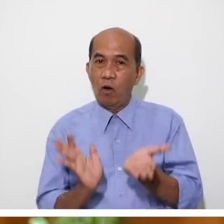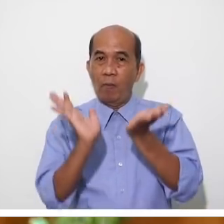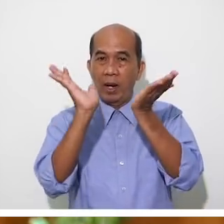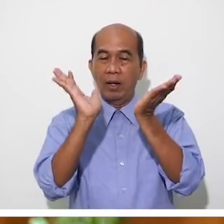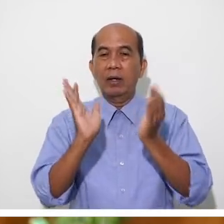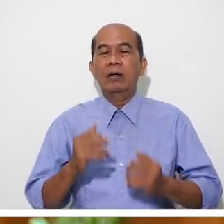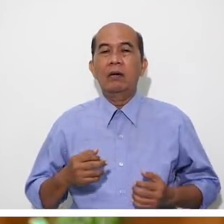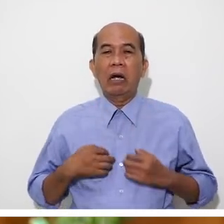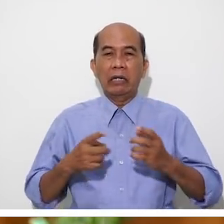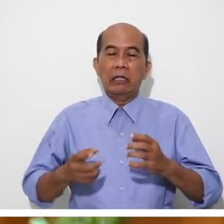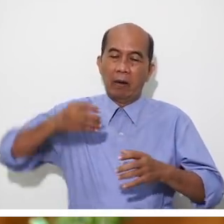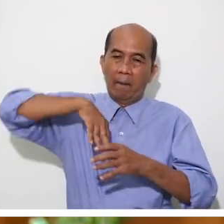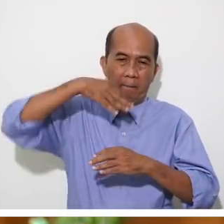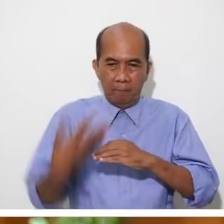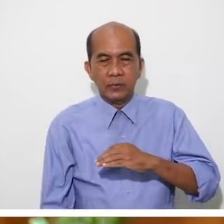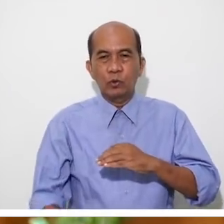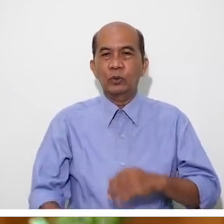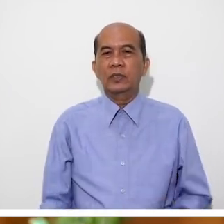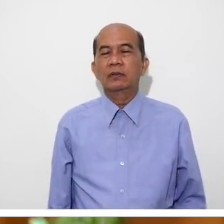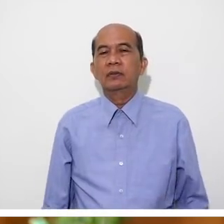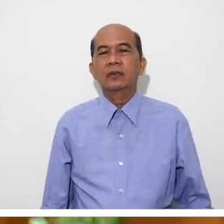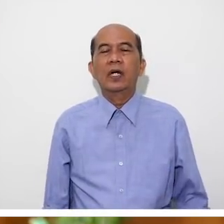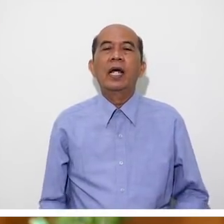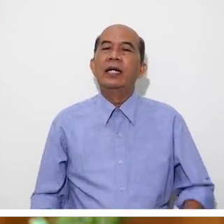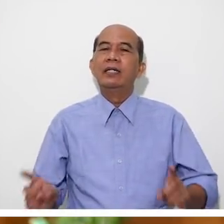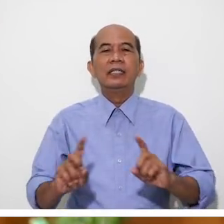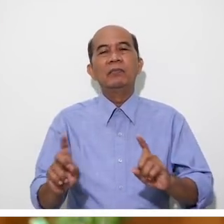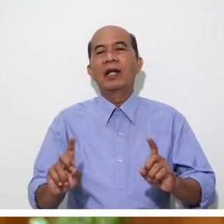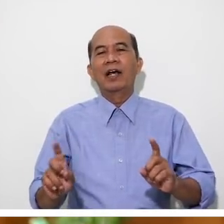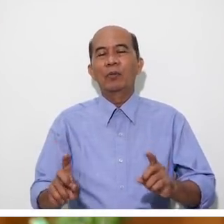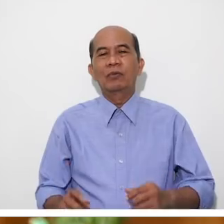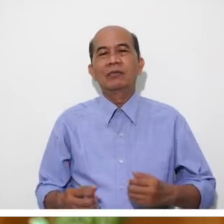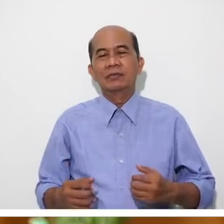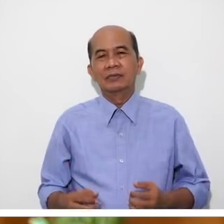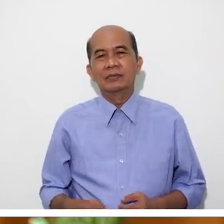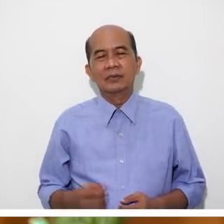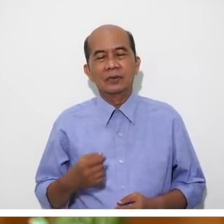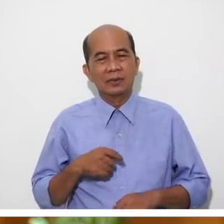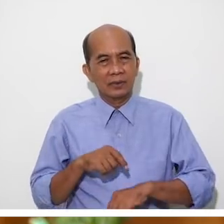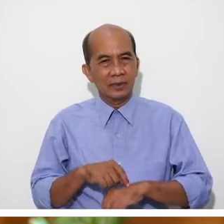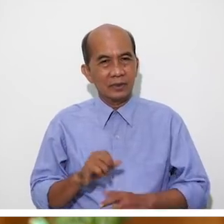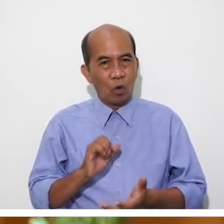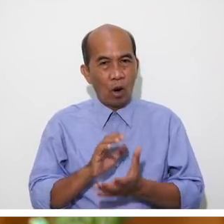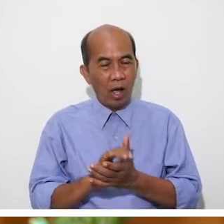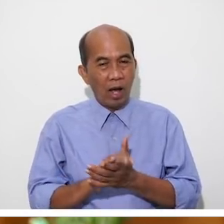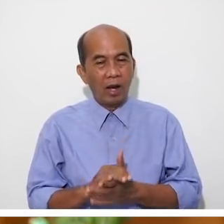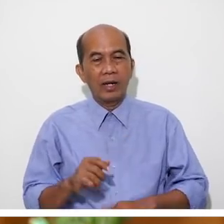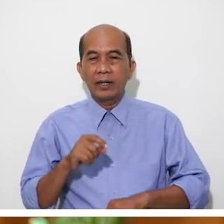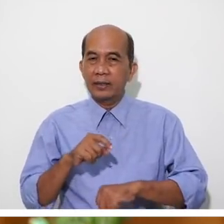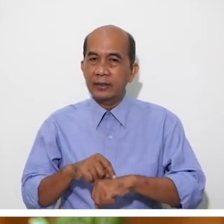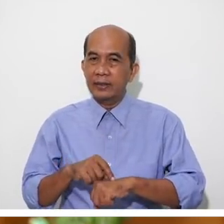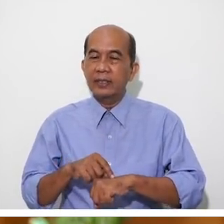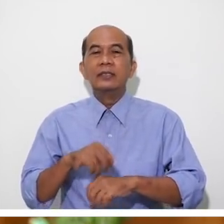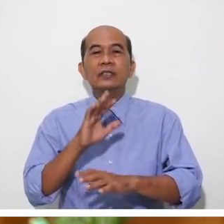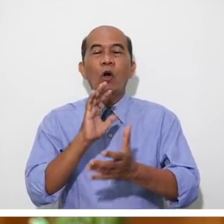ada orang yang menjerumuskan saudara. Dimanapun saudara berada, di tempat studimu, di tempat